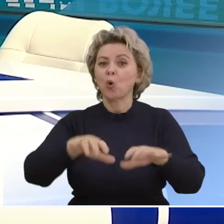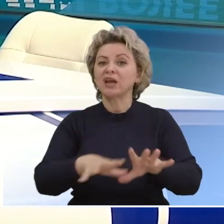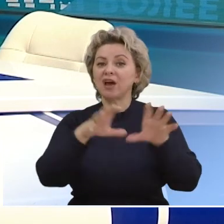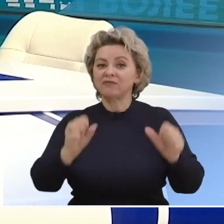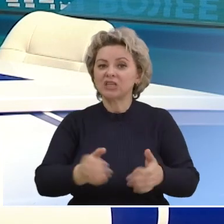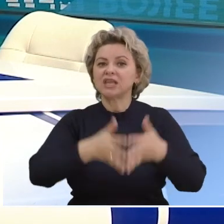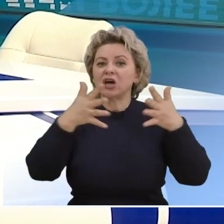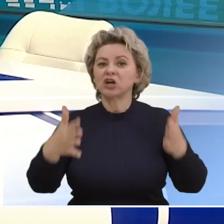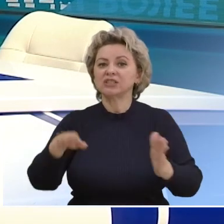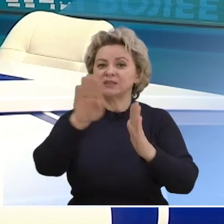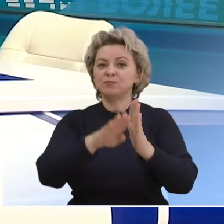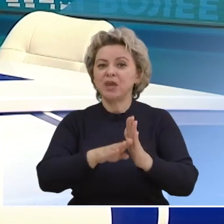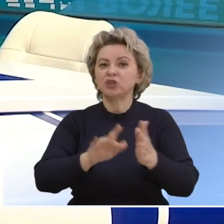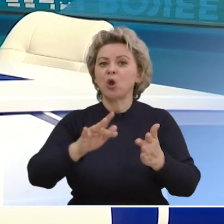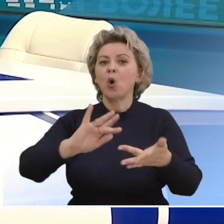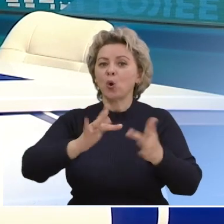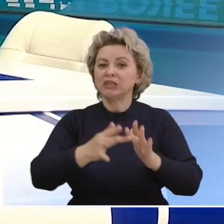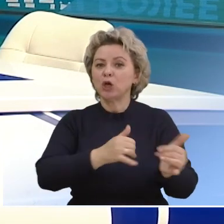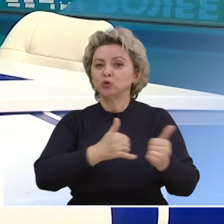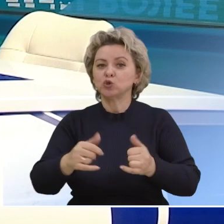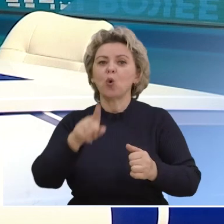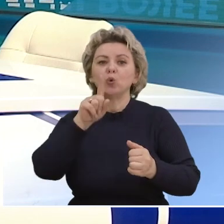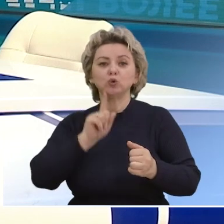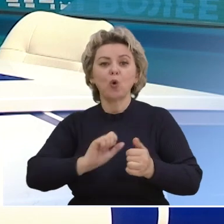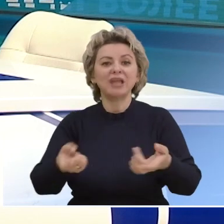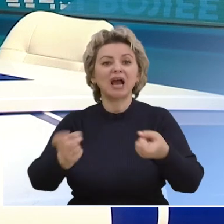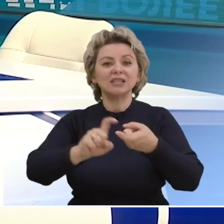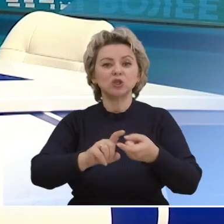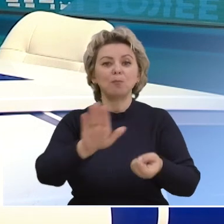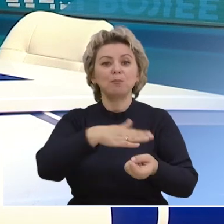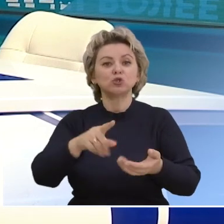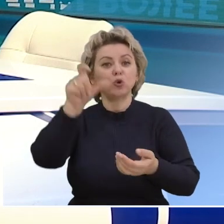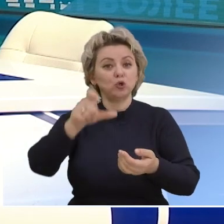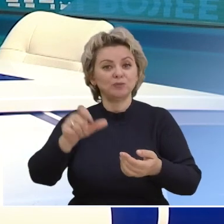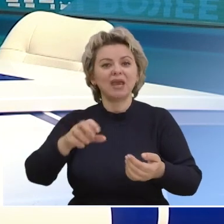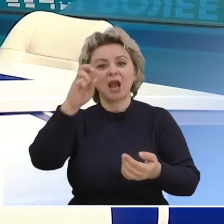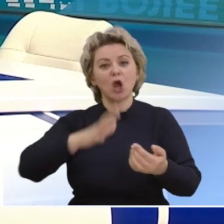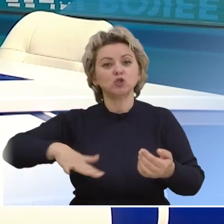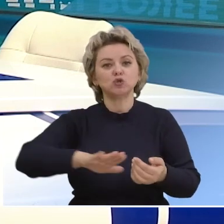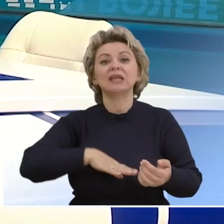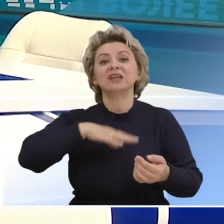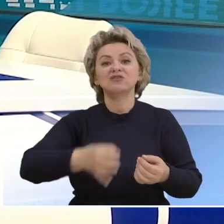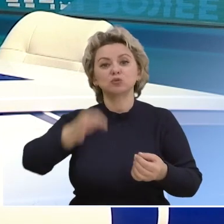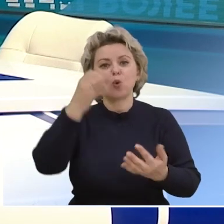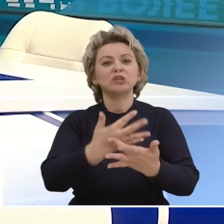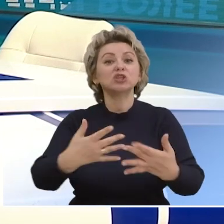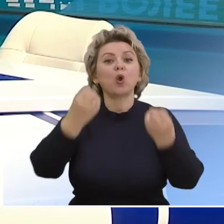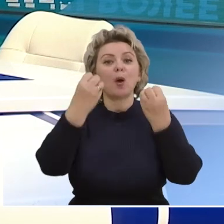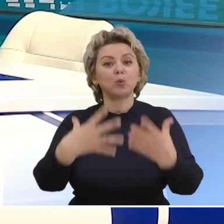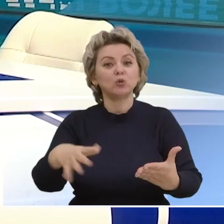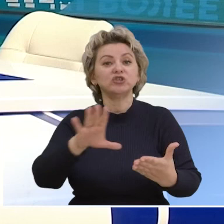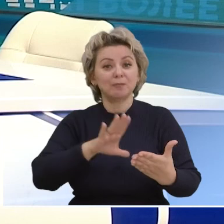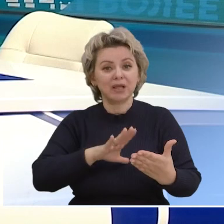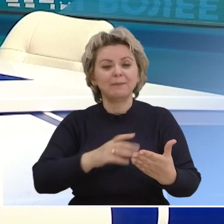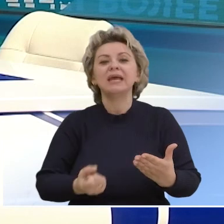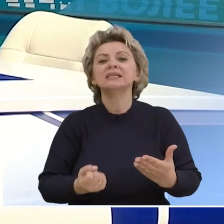органов власти, расширение спектра онлайн-услуг – это удобство коммуникации между людьми и государством. Достаточно вспомнить, насколько проще